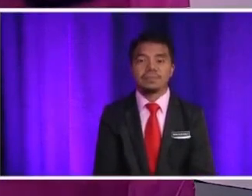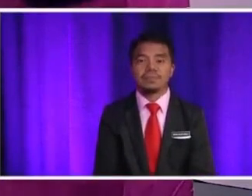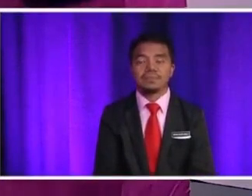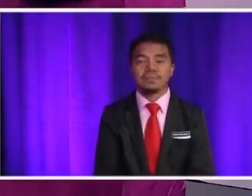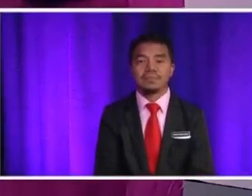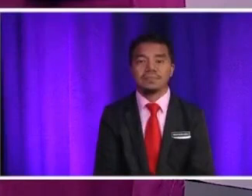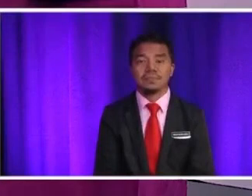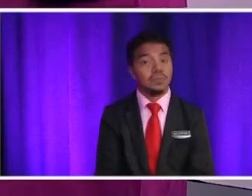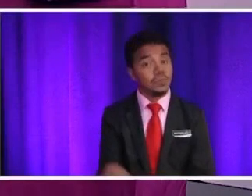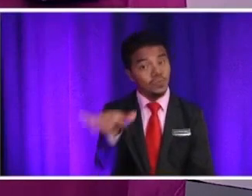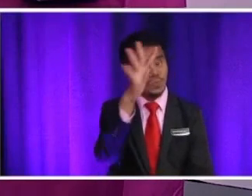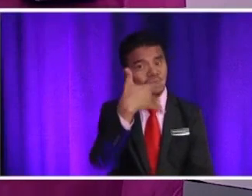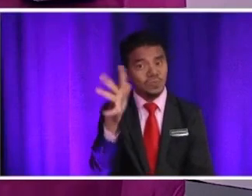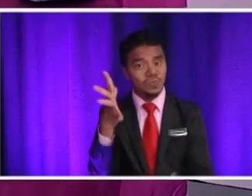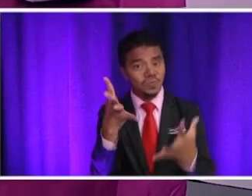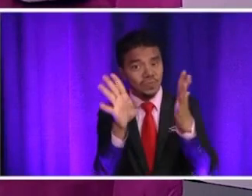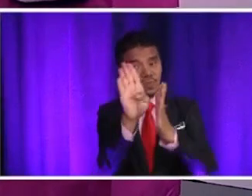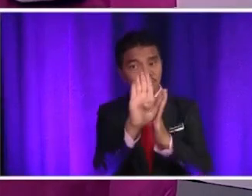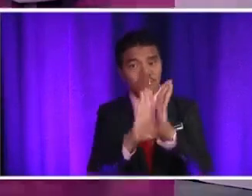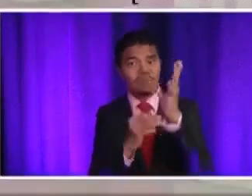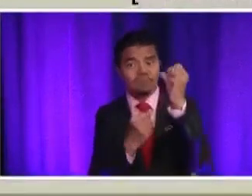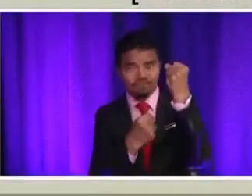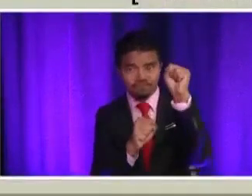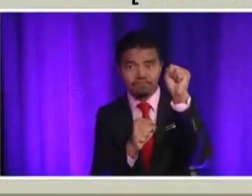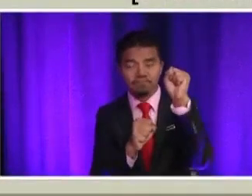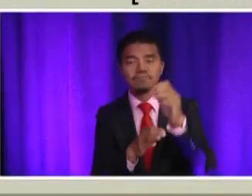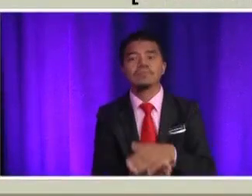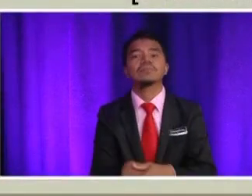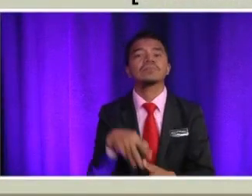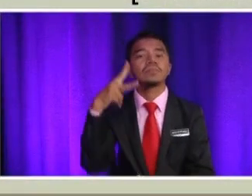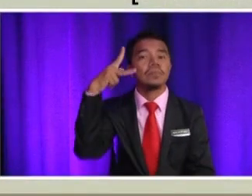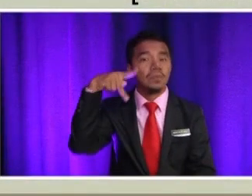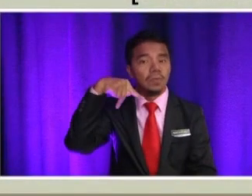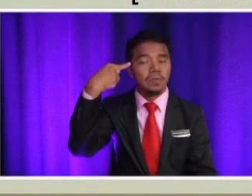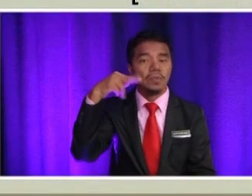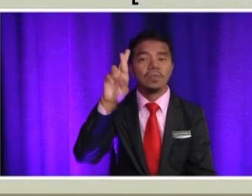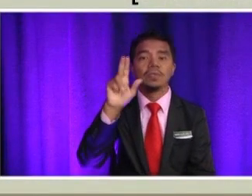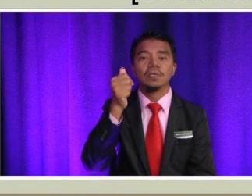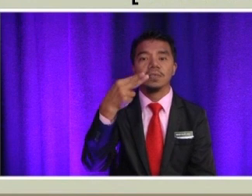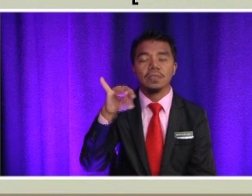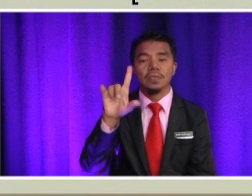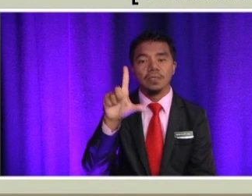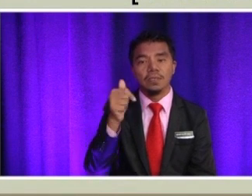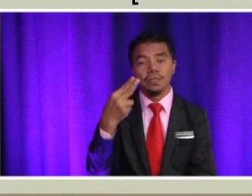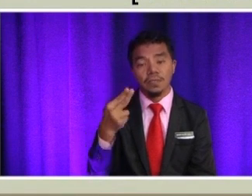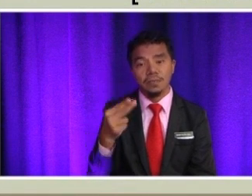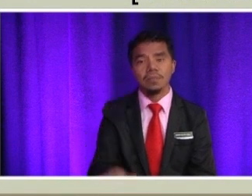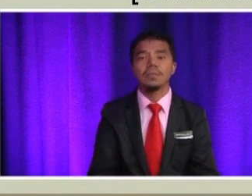Okey. Dah bersedia dah? Kita tengok. Okay. Puan Rahilah telah menjalankan perniagaan